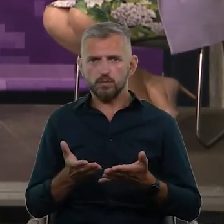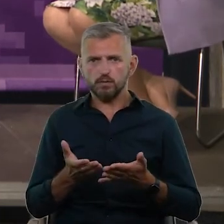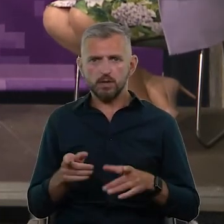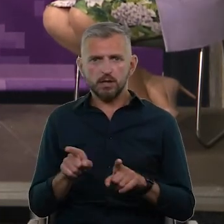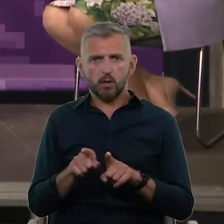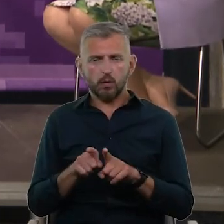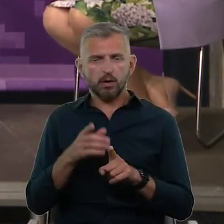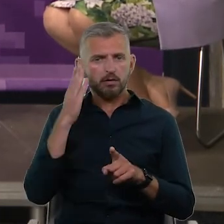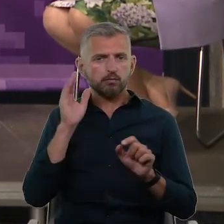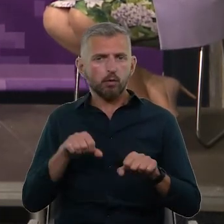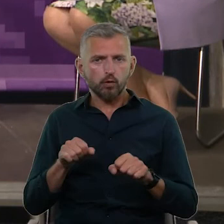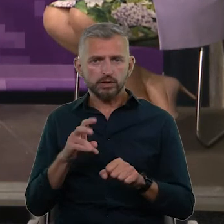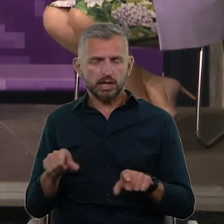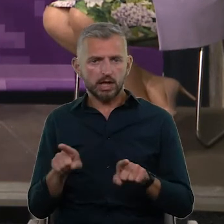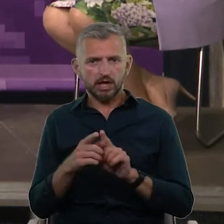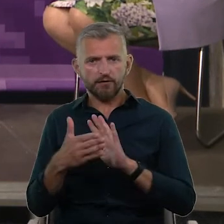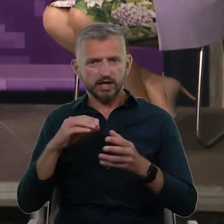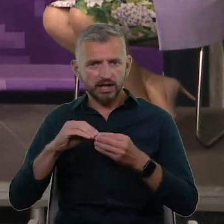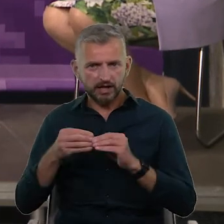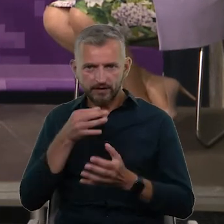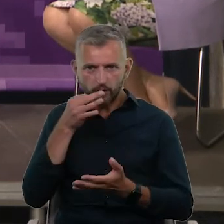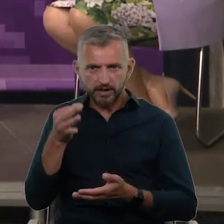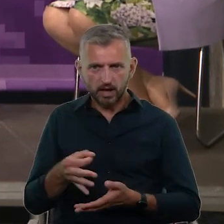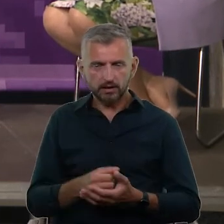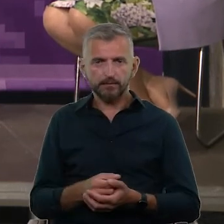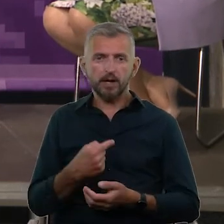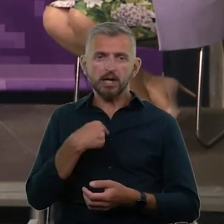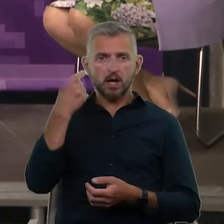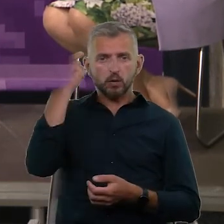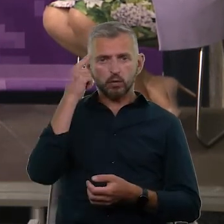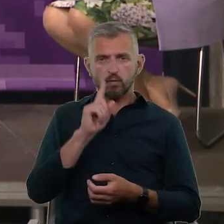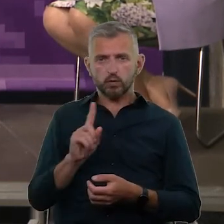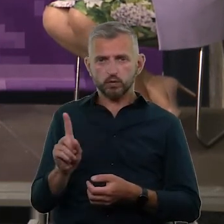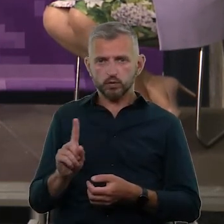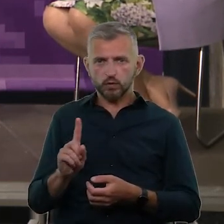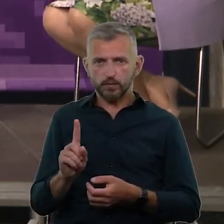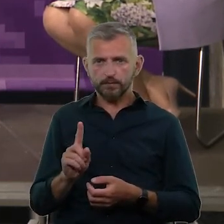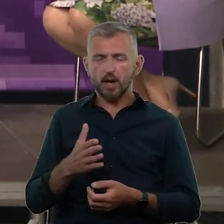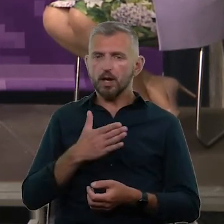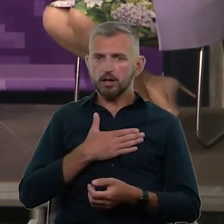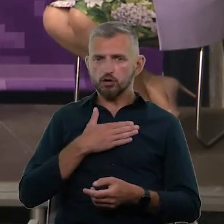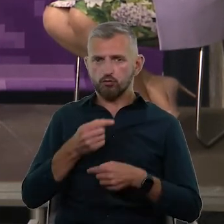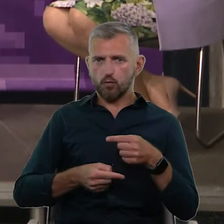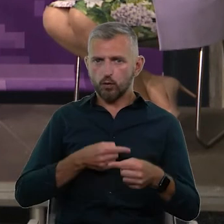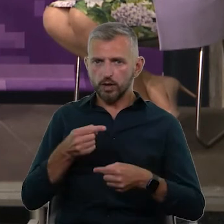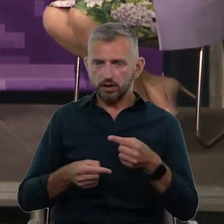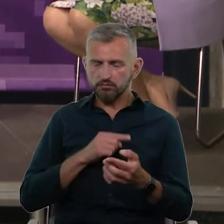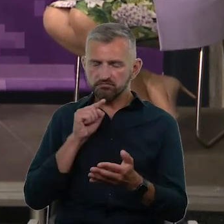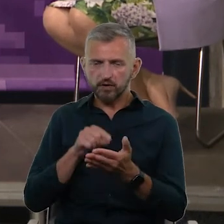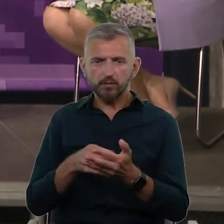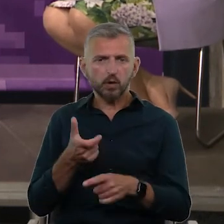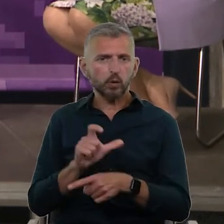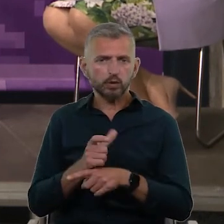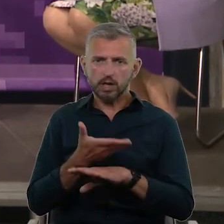такою спроможністю на такі виклики відповідати. Я думаю, що нашому поколінню випала дуже